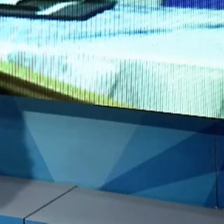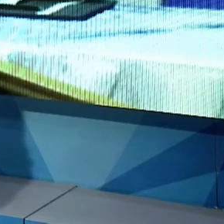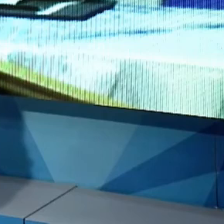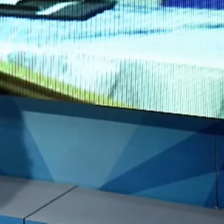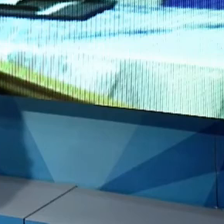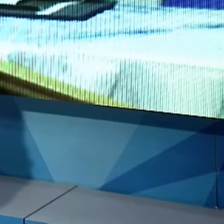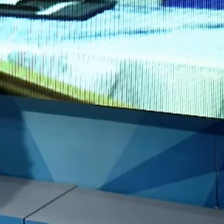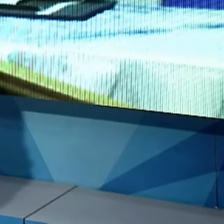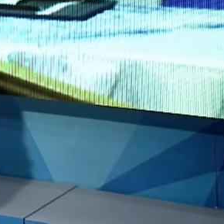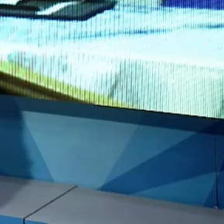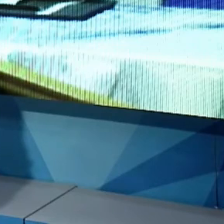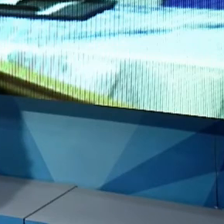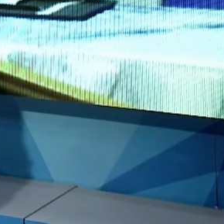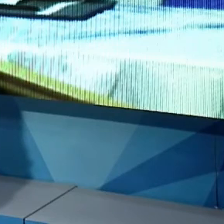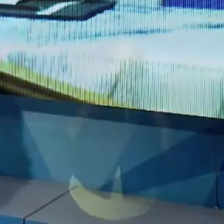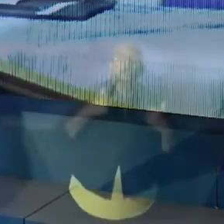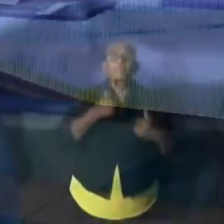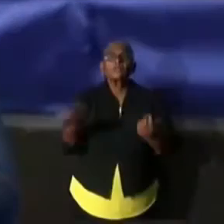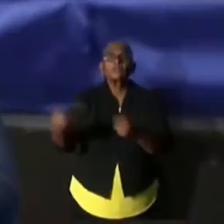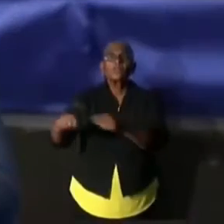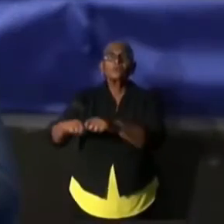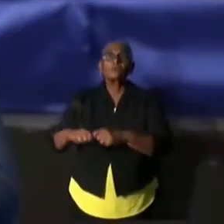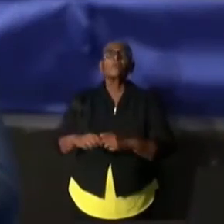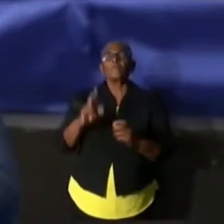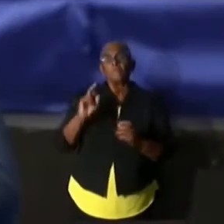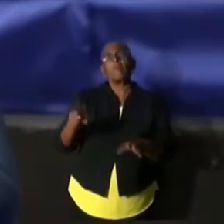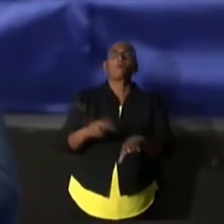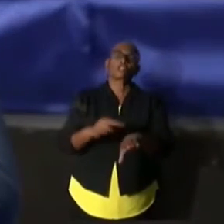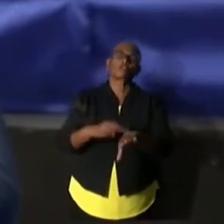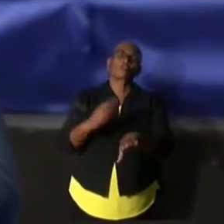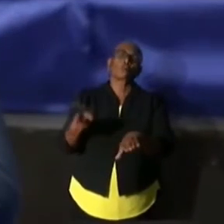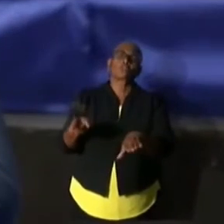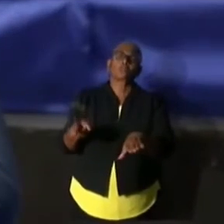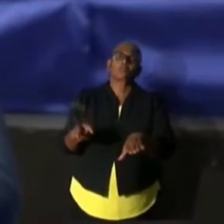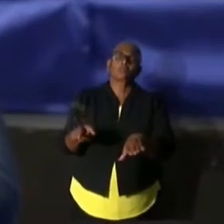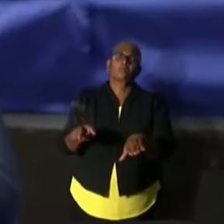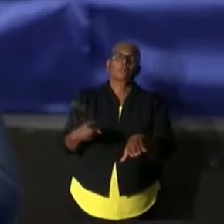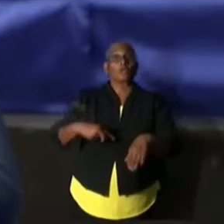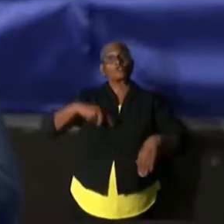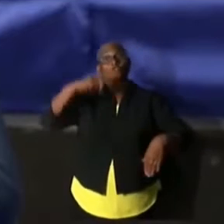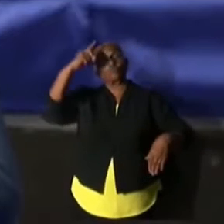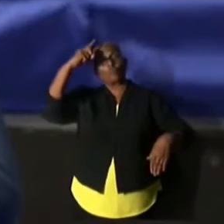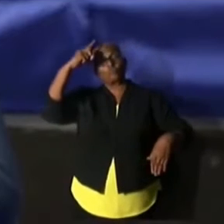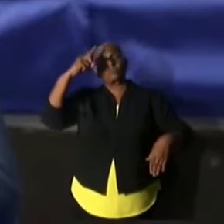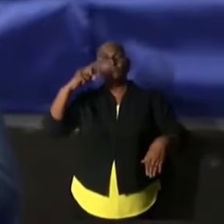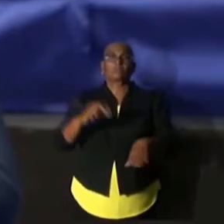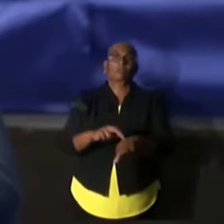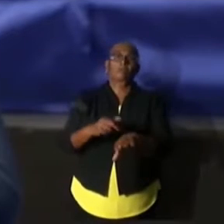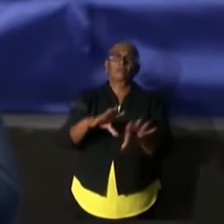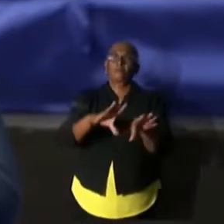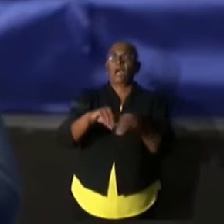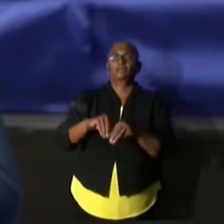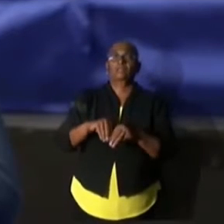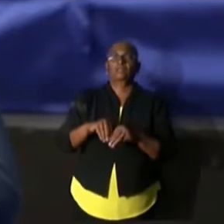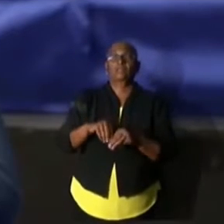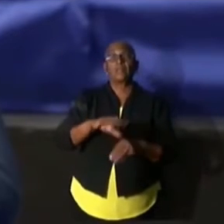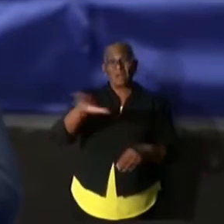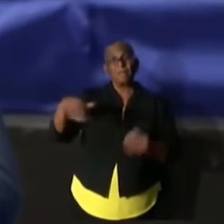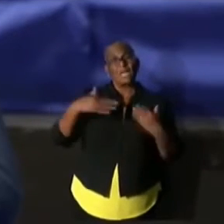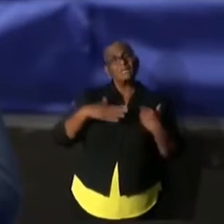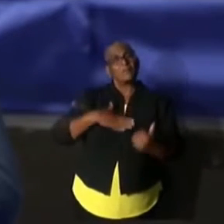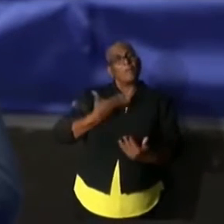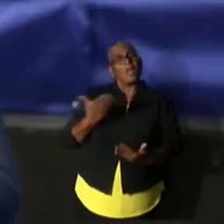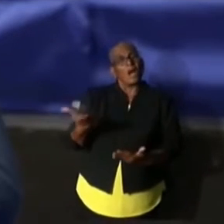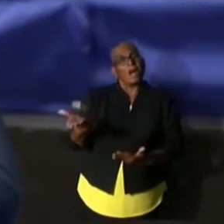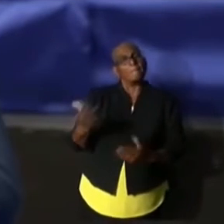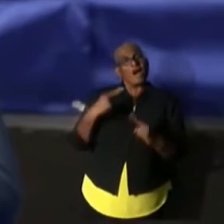zegt minister Omar Ramadin. Het was een noodmaatregel. En u snapt dat er ook mensen belangen hebben, zaken willen doen